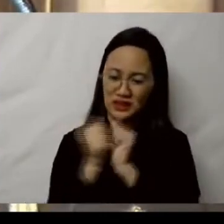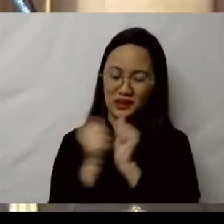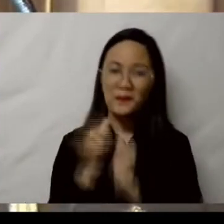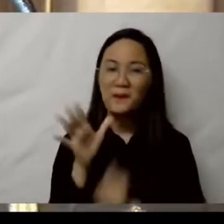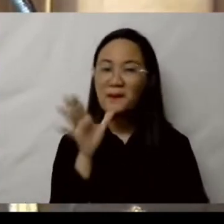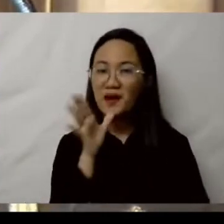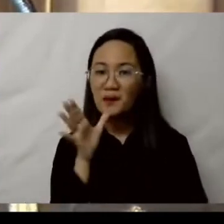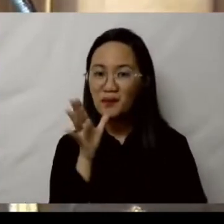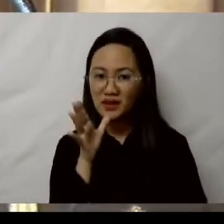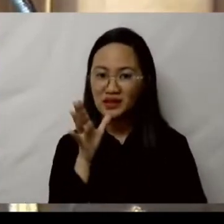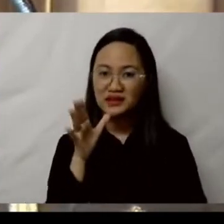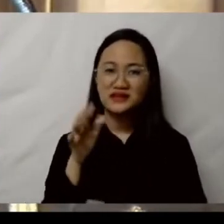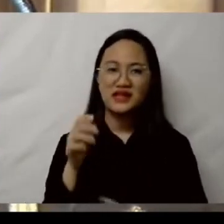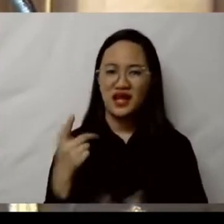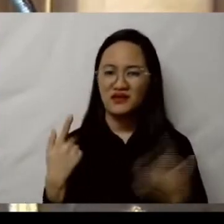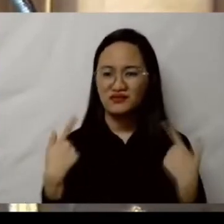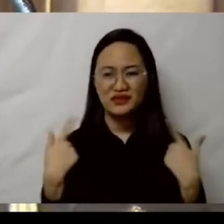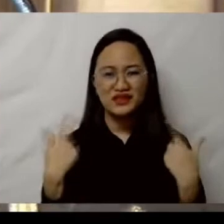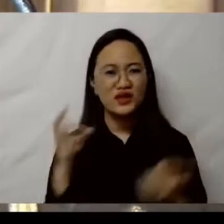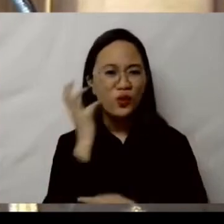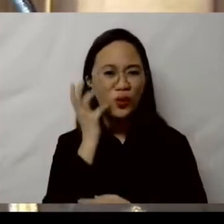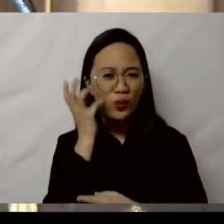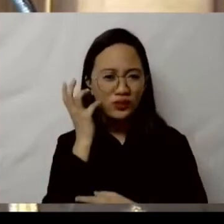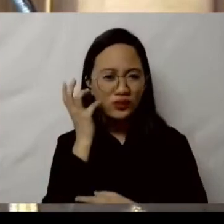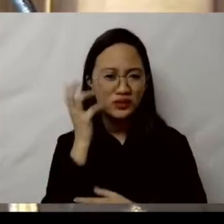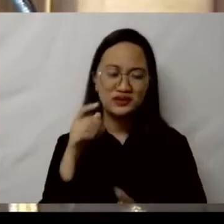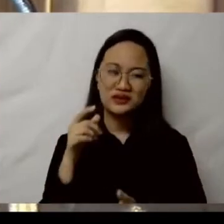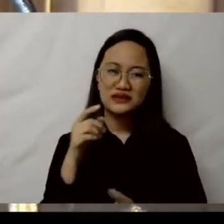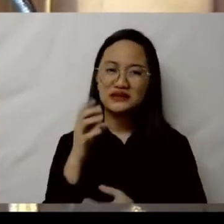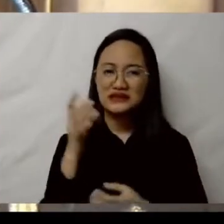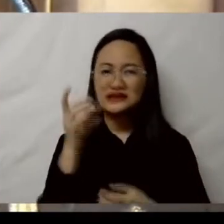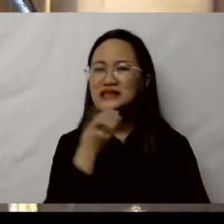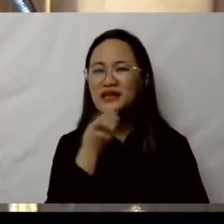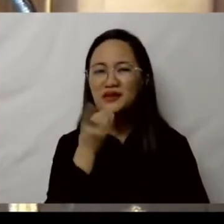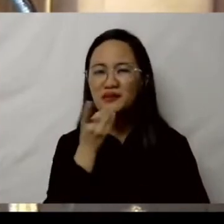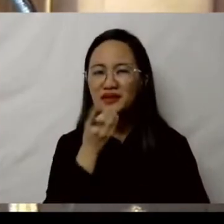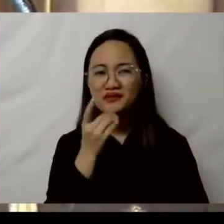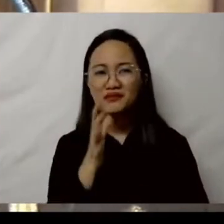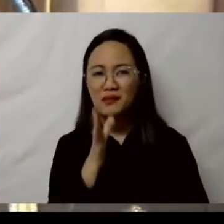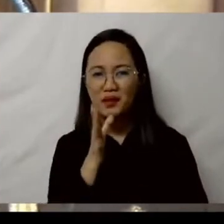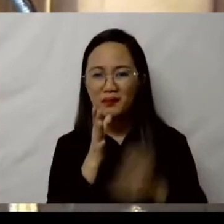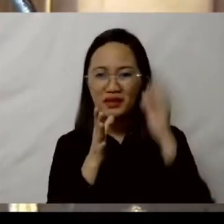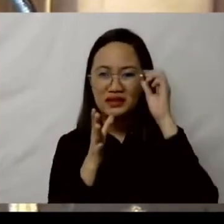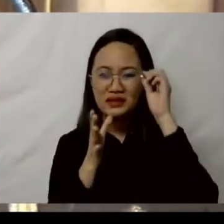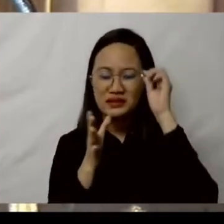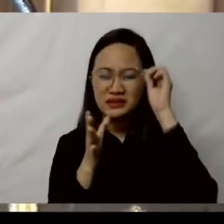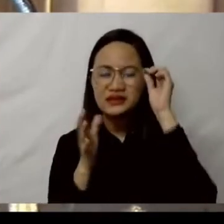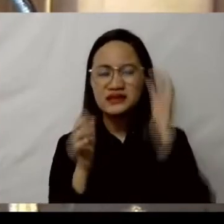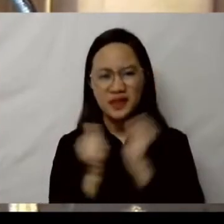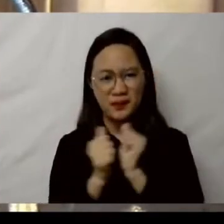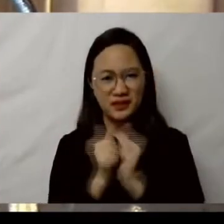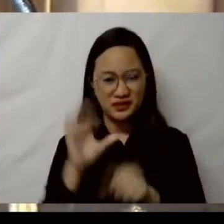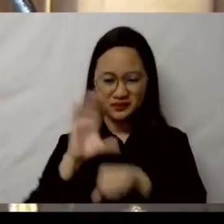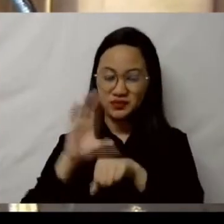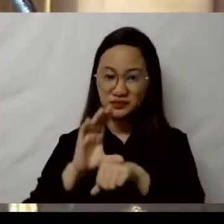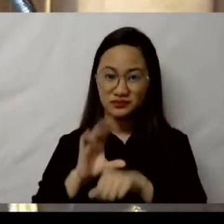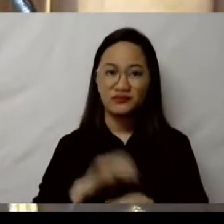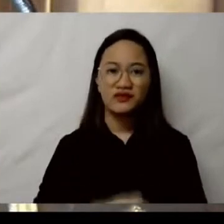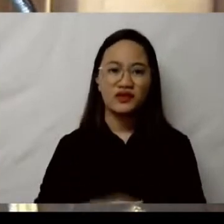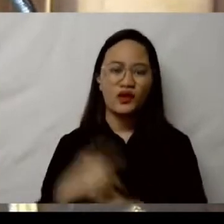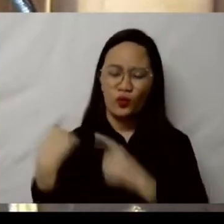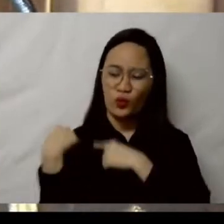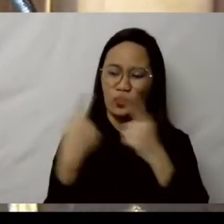7-Up ba yun? O Sprite? Basta, kasi diabetic yung nanay niya. 4 years old pa lang, sinasama na siya sa simbahan. Sabi niya, Father, mula noong 4 years old ako,